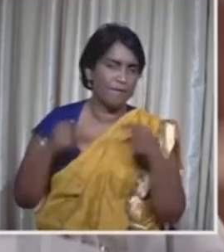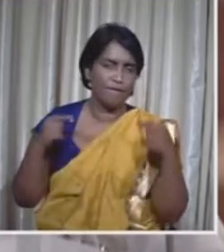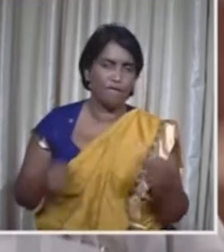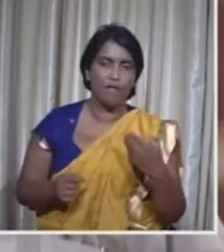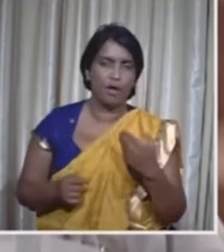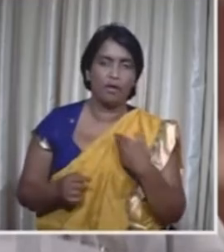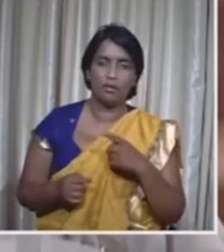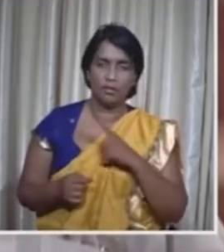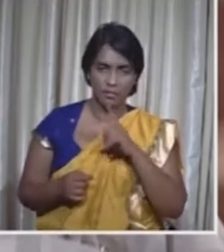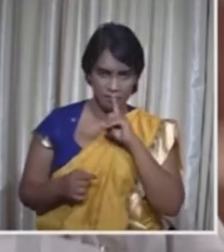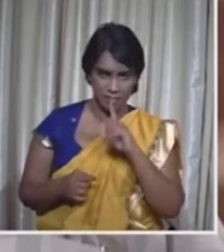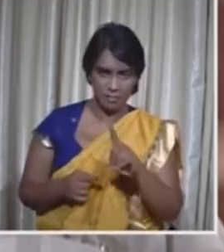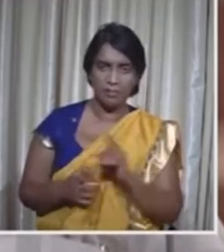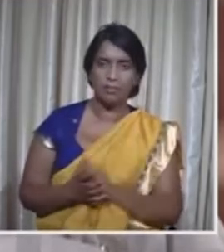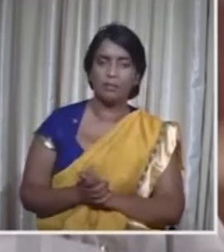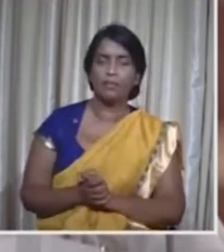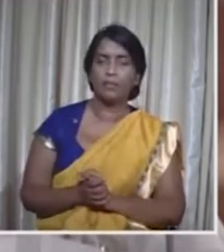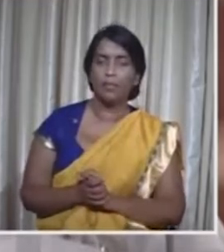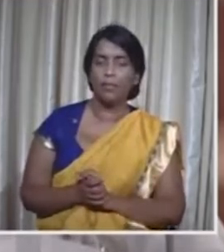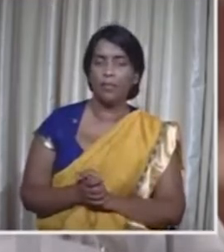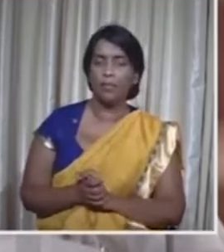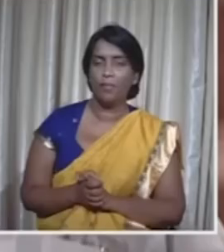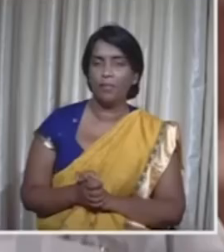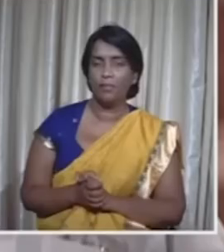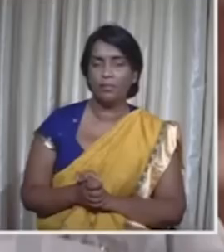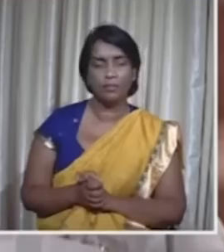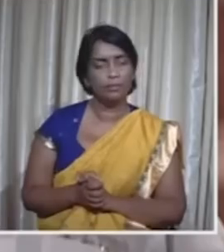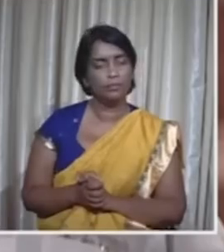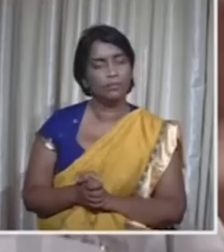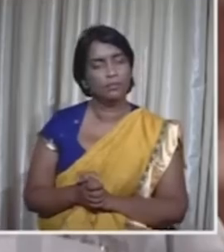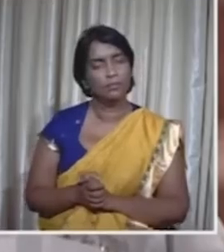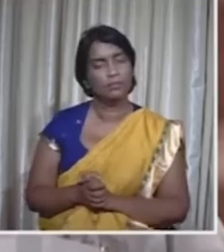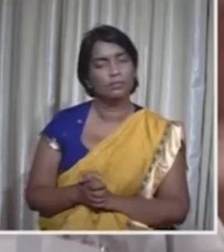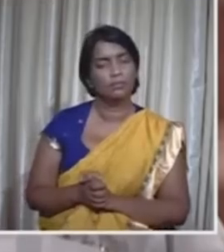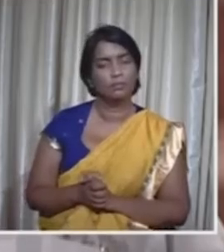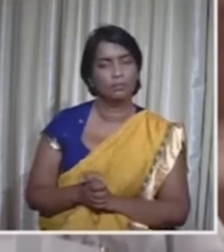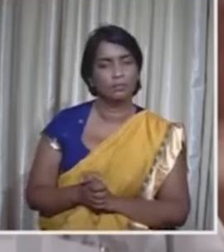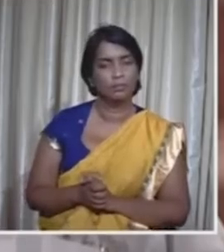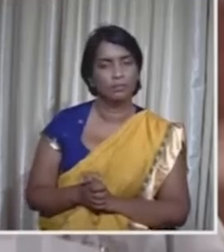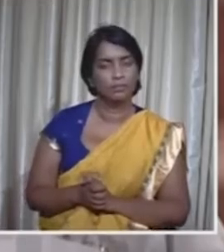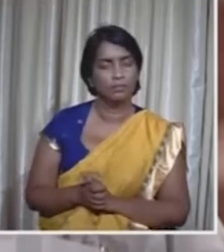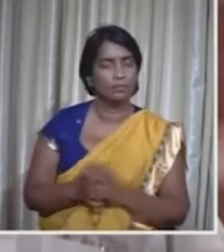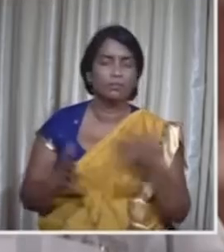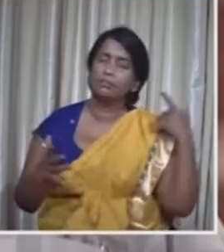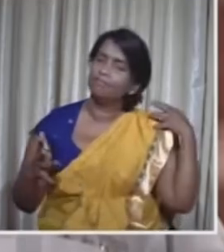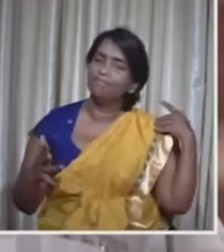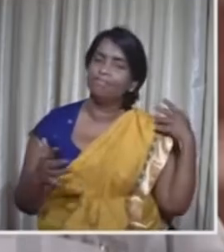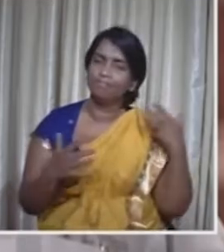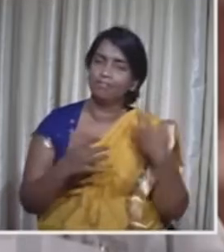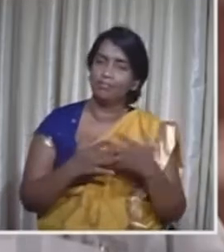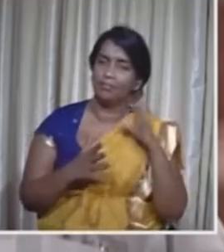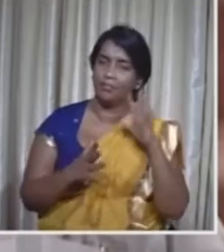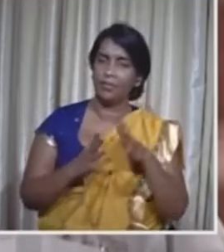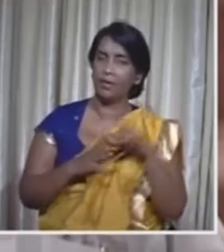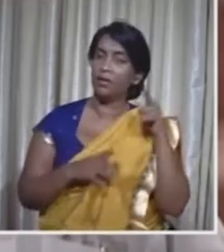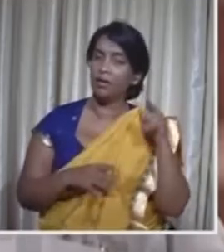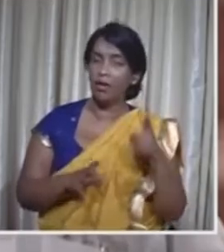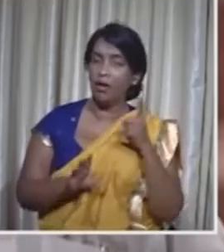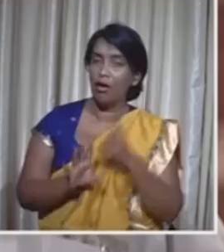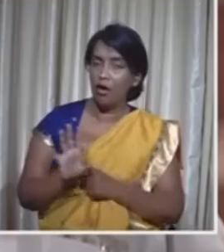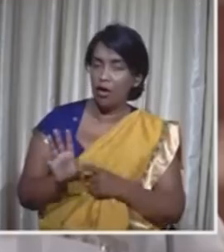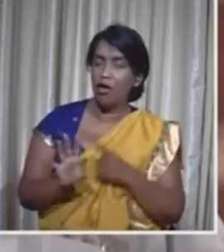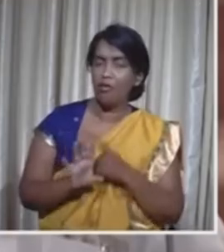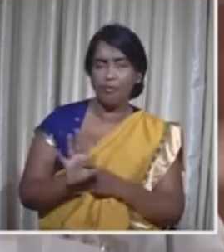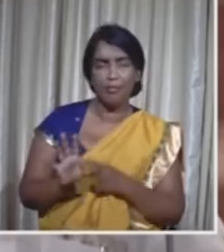பல நாட்களாக பல வருடங்களாக குறிப்பாக 5 கடந்து தங்களுடைய பிள்ளைகள்